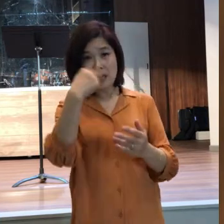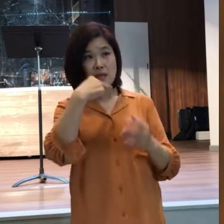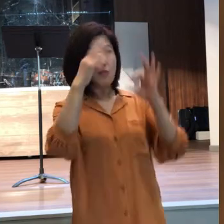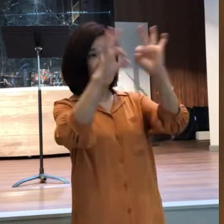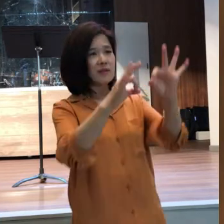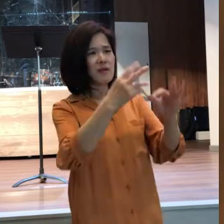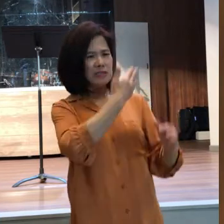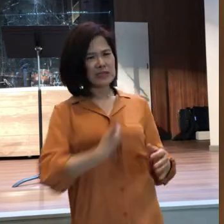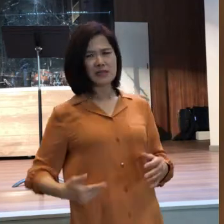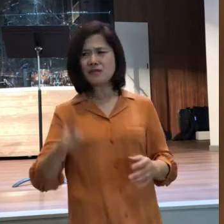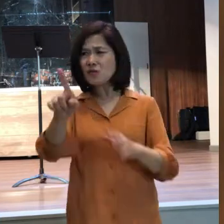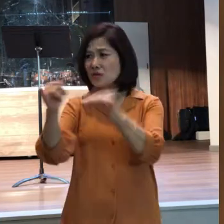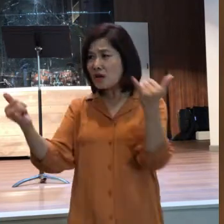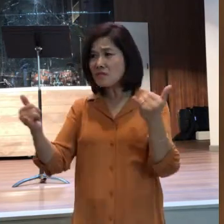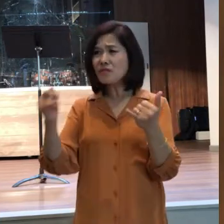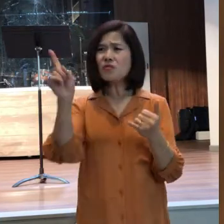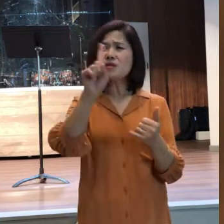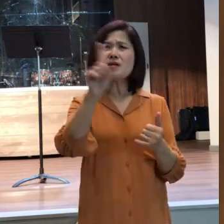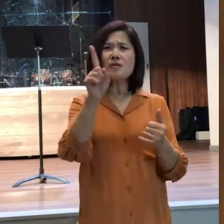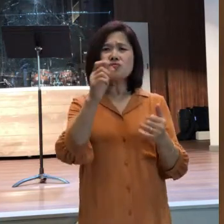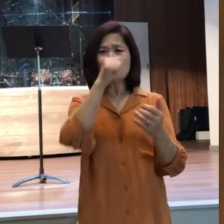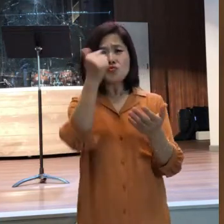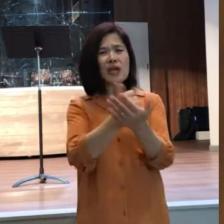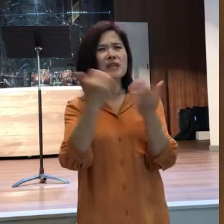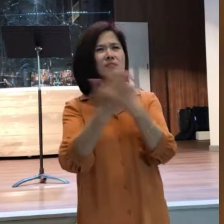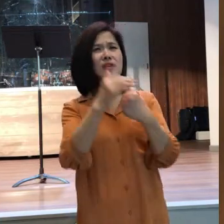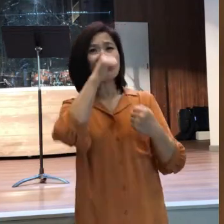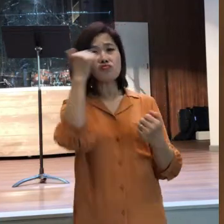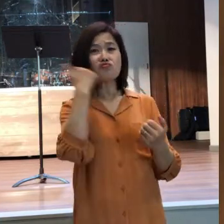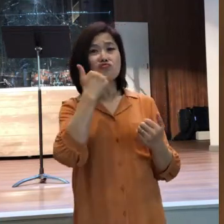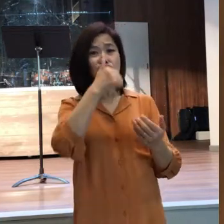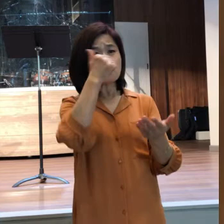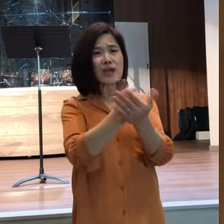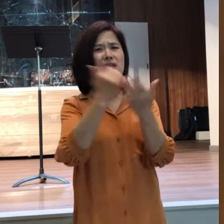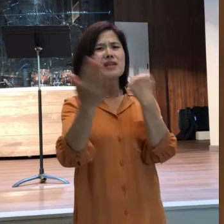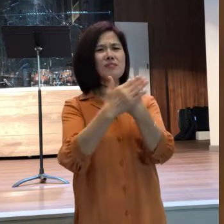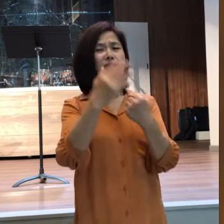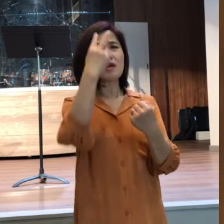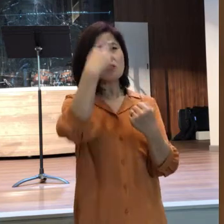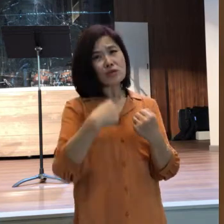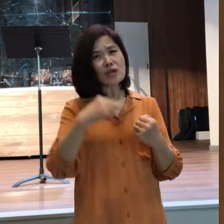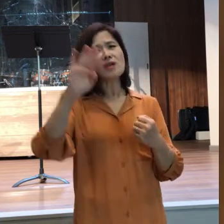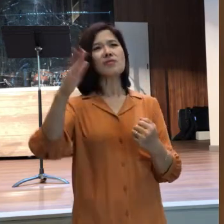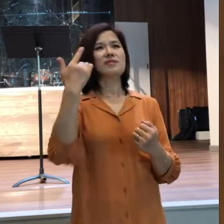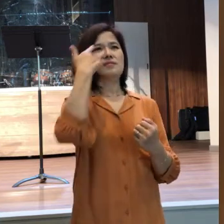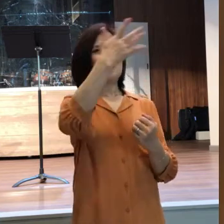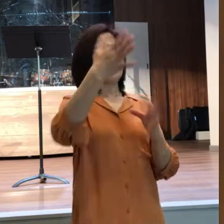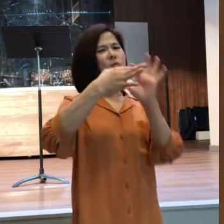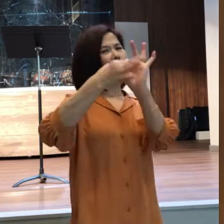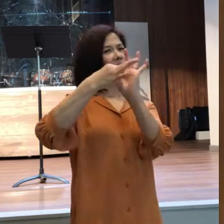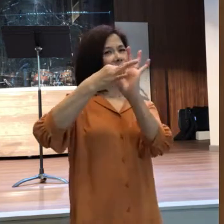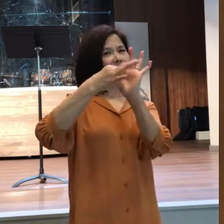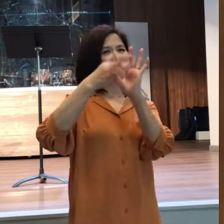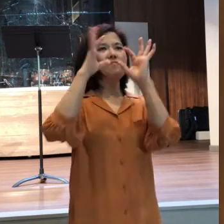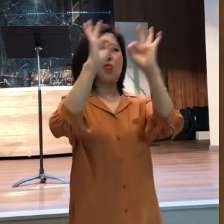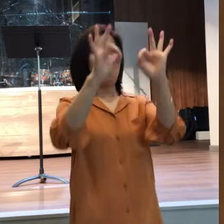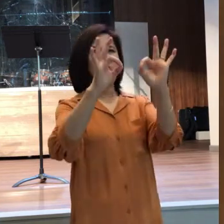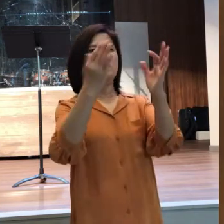제자들은 저 사람은 도대체 무슨 죄로 누구의 죄 때문에 눈이 멀게 되었는가에 관심을